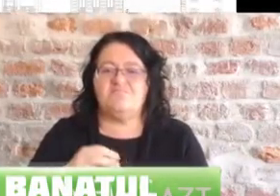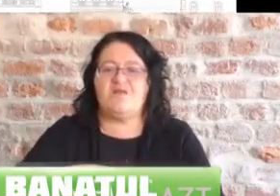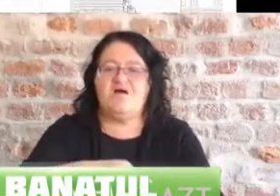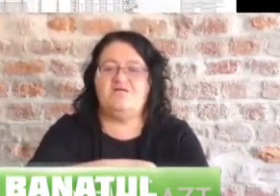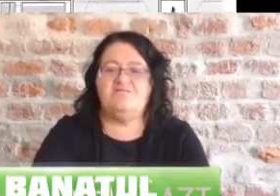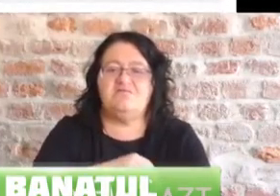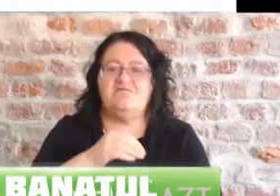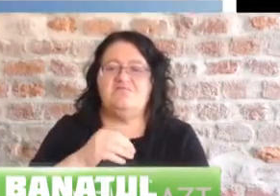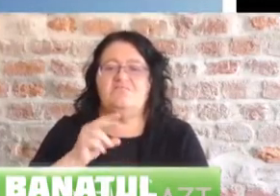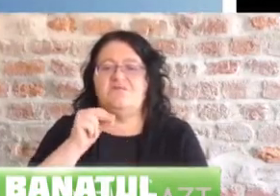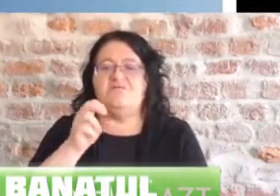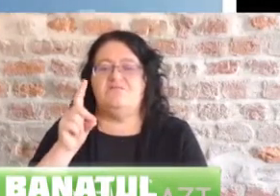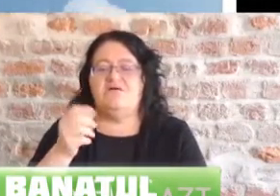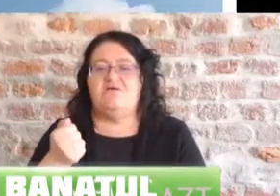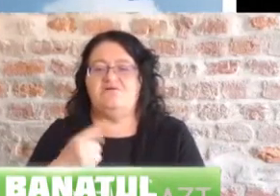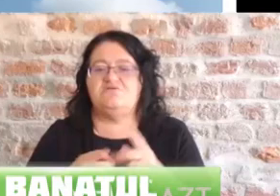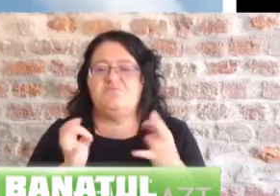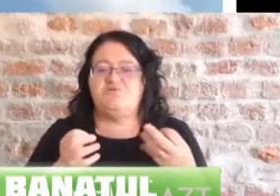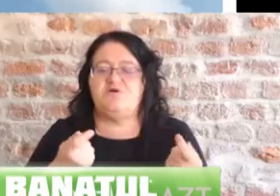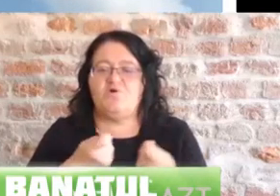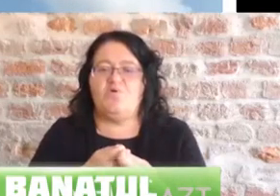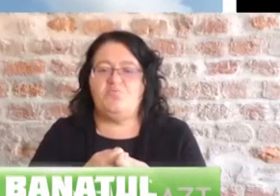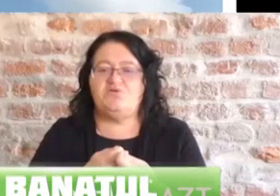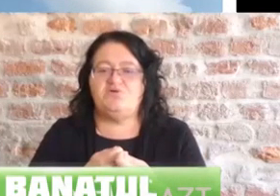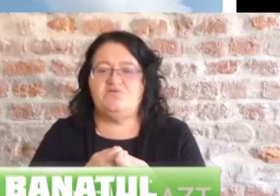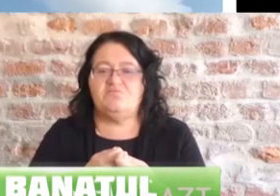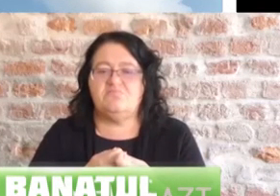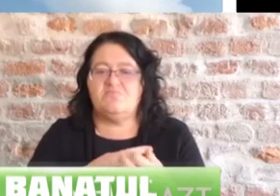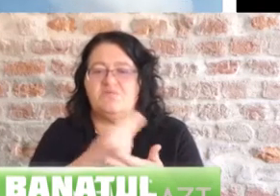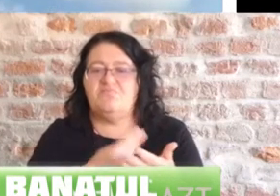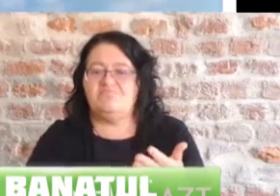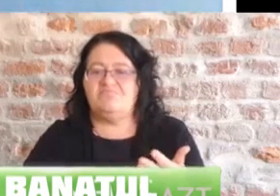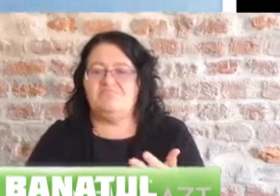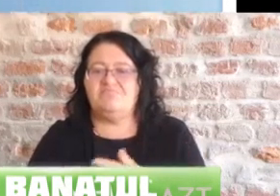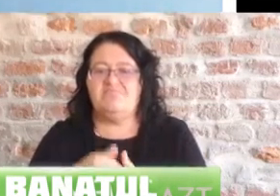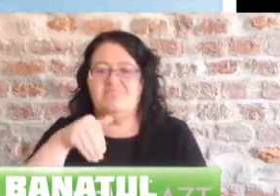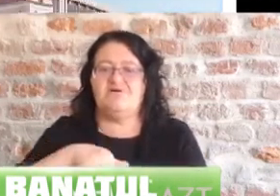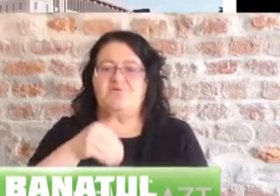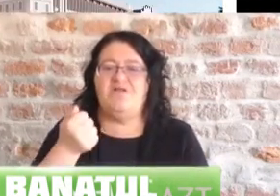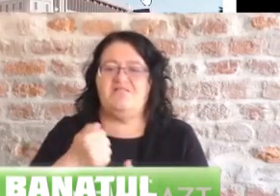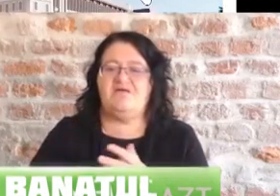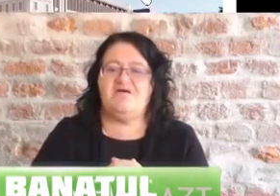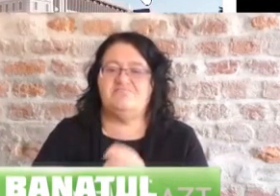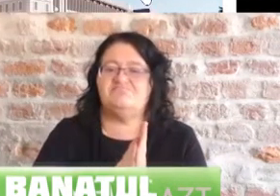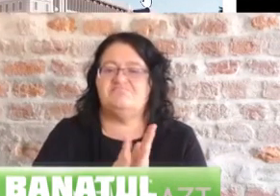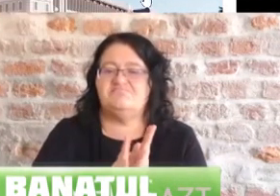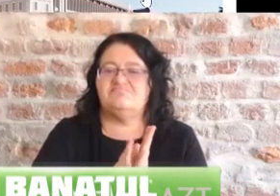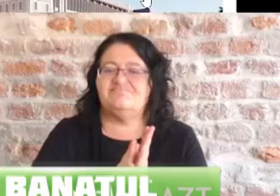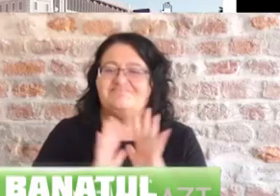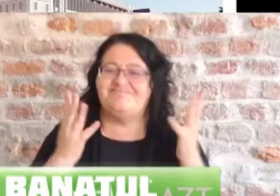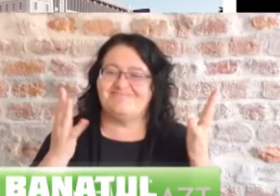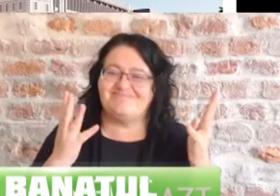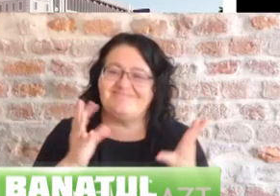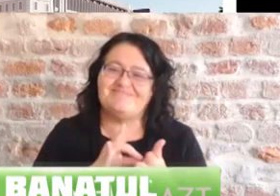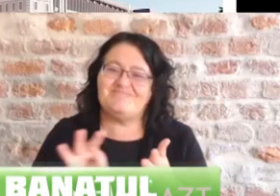arhitect Pintea Dan Andrei și specialist colaborator în peisagistică Manoila Andreea.